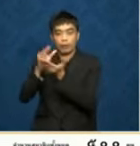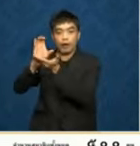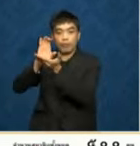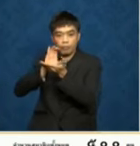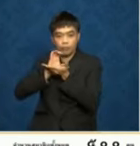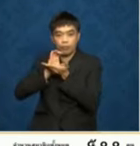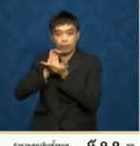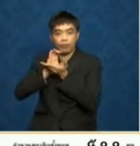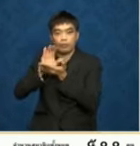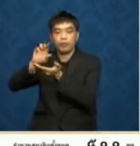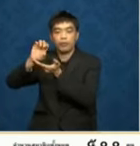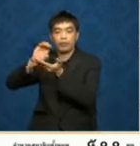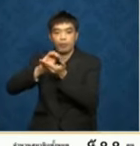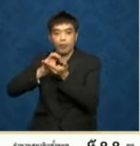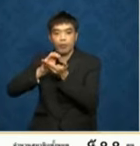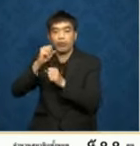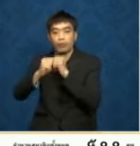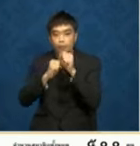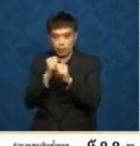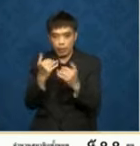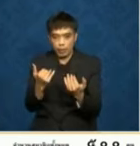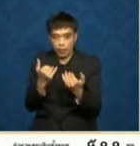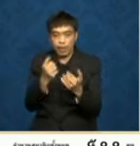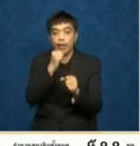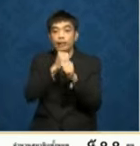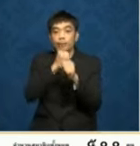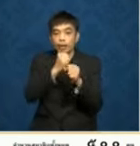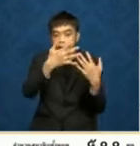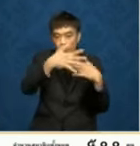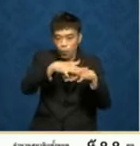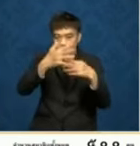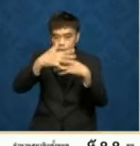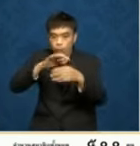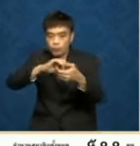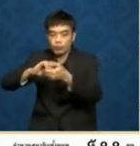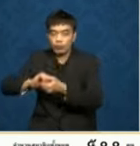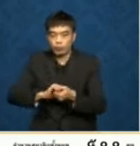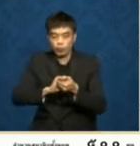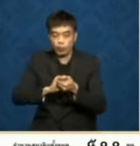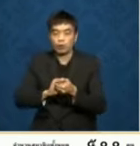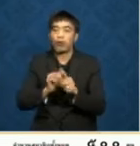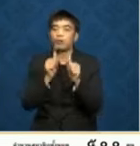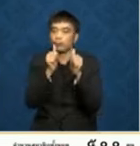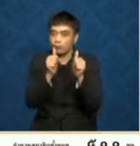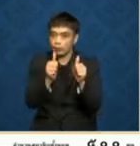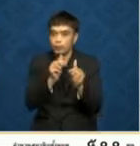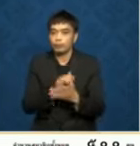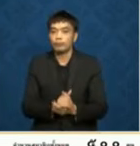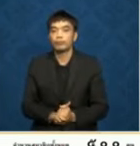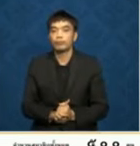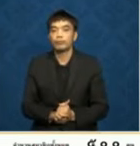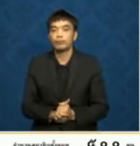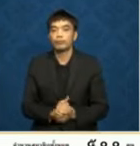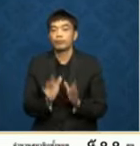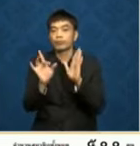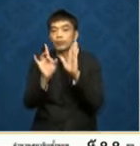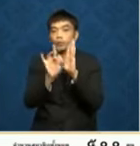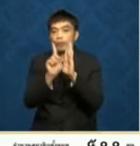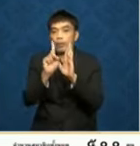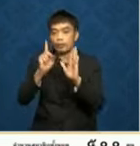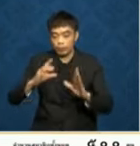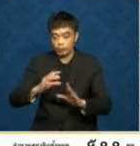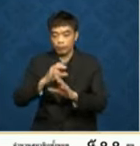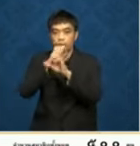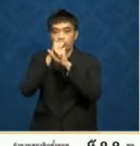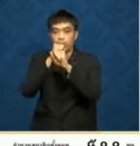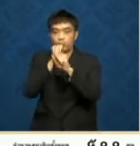ของปีนี้และทำงานด้กัน ก็จะเป็พระคุนะครับสุท้ายครบ ทประทาน โดยสรุปทั้งหมดที่ผม